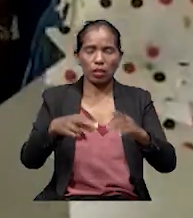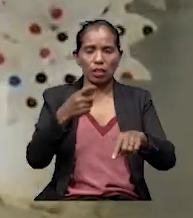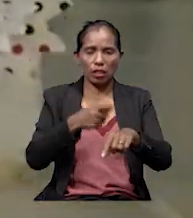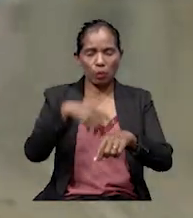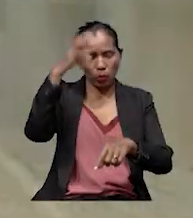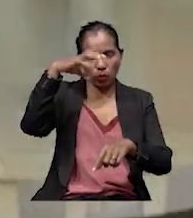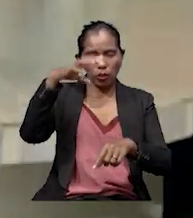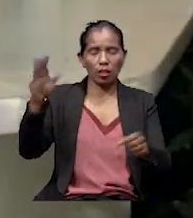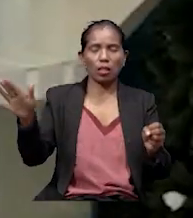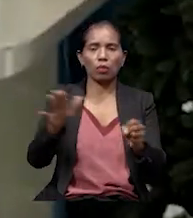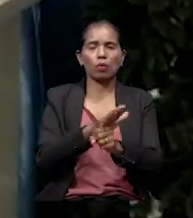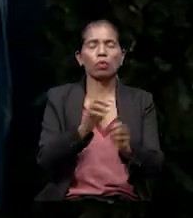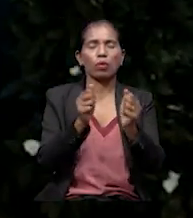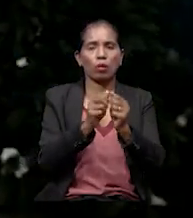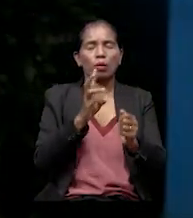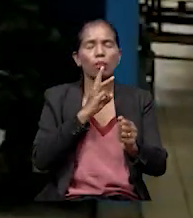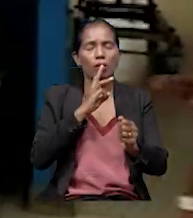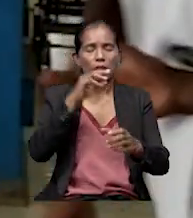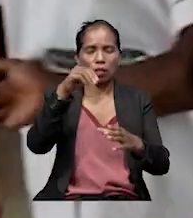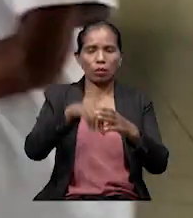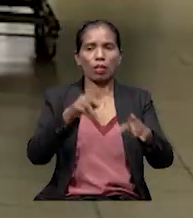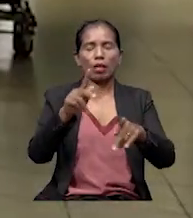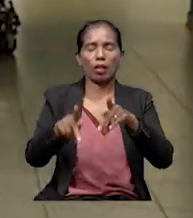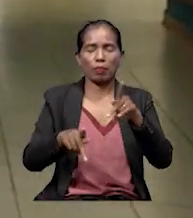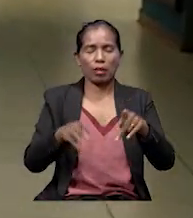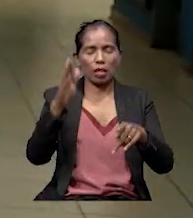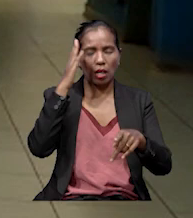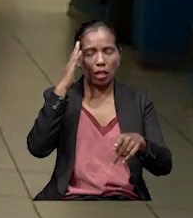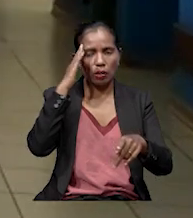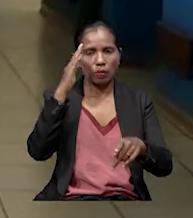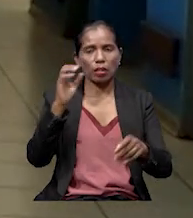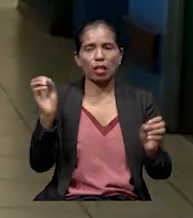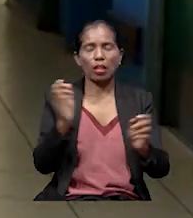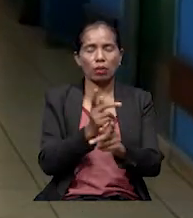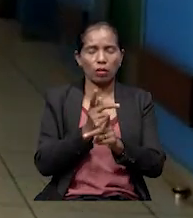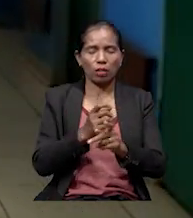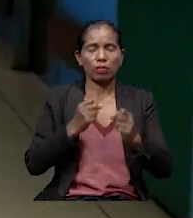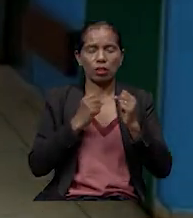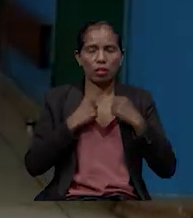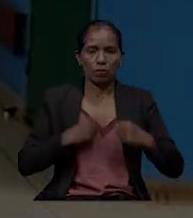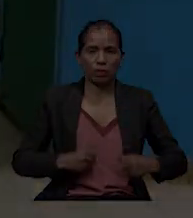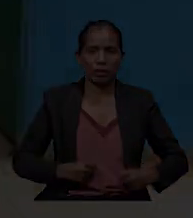udang na konho be incluimos komunidade ni konsiensia ho di cuidado ba saúde.